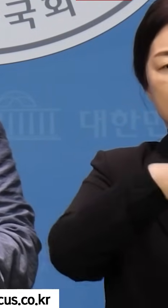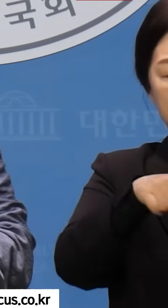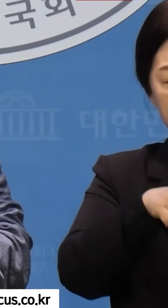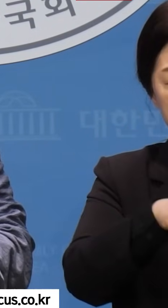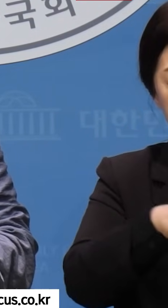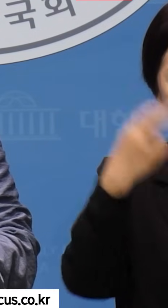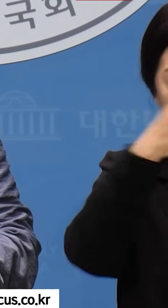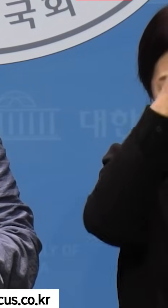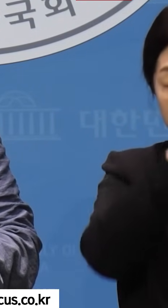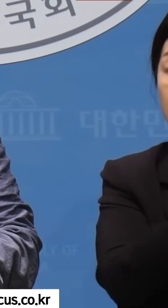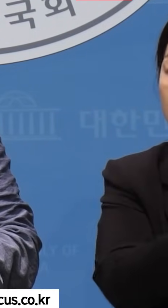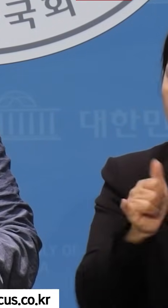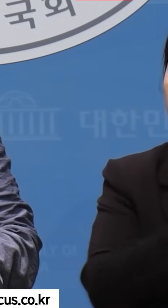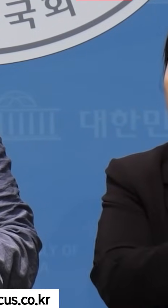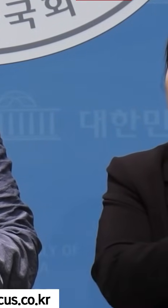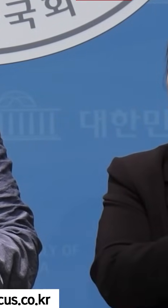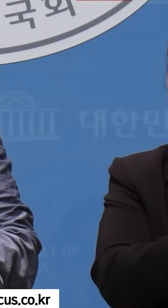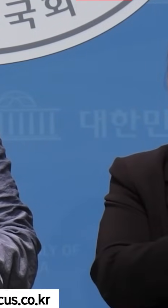정치검찰이란 자들은